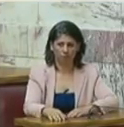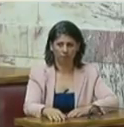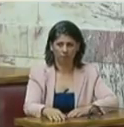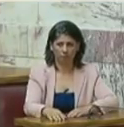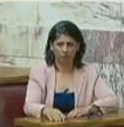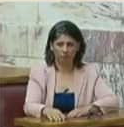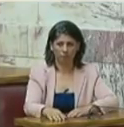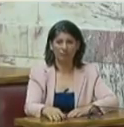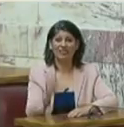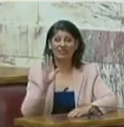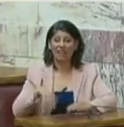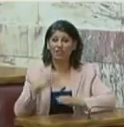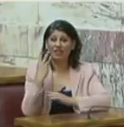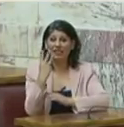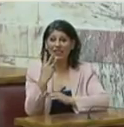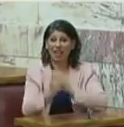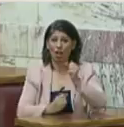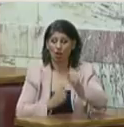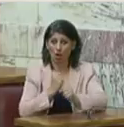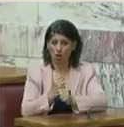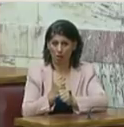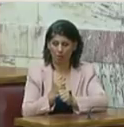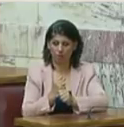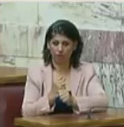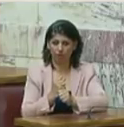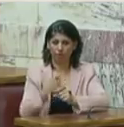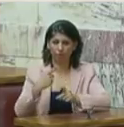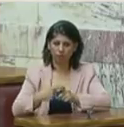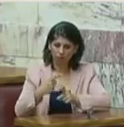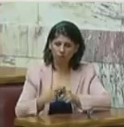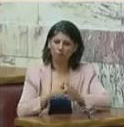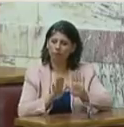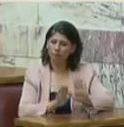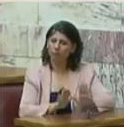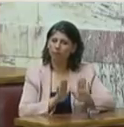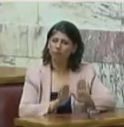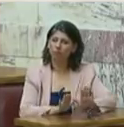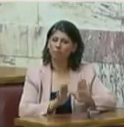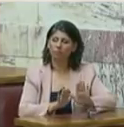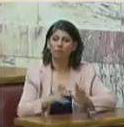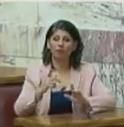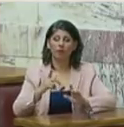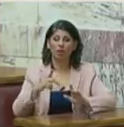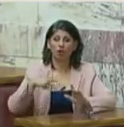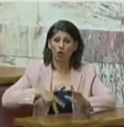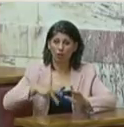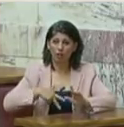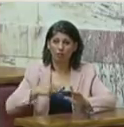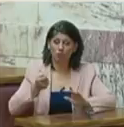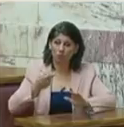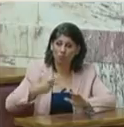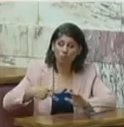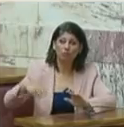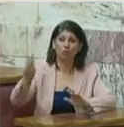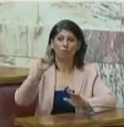τα τρία τελευταία χρόνια η Ελλάδα παραμένει η χώρα με τη μεγαλύτερη απορροφητικότητα